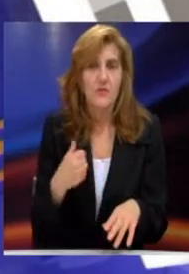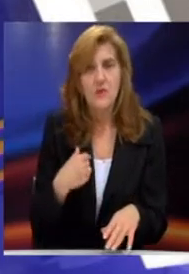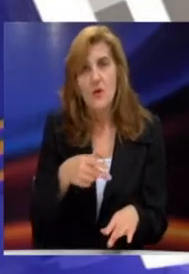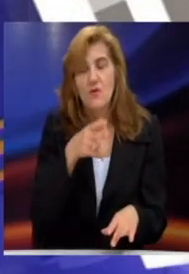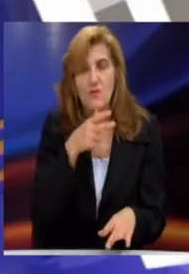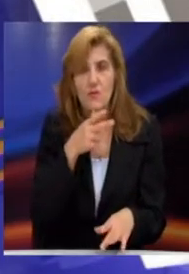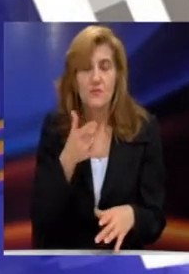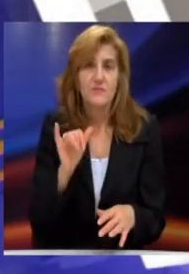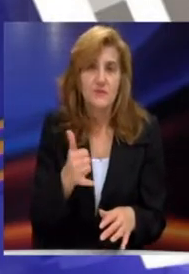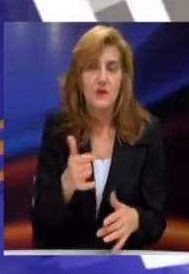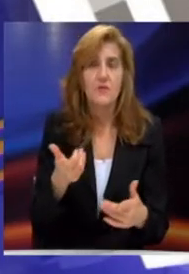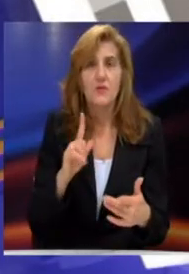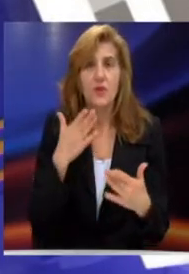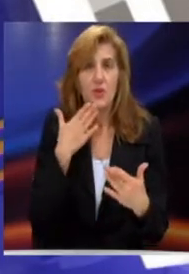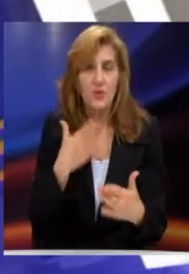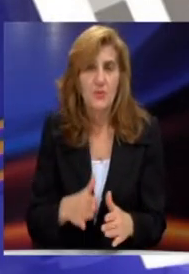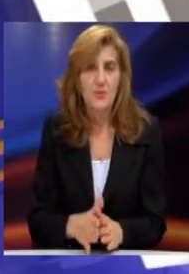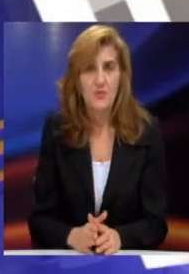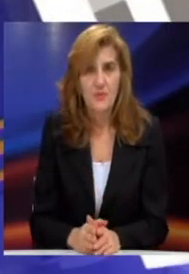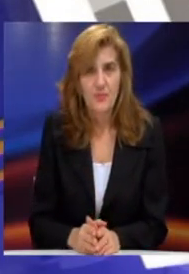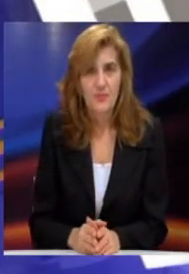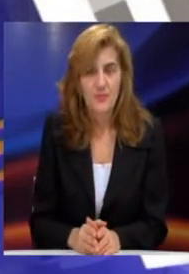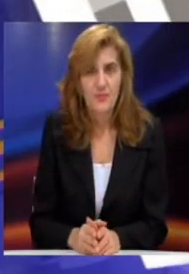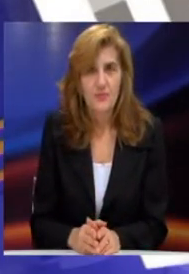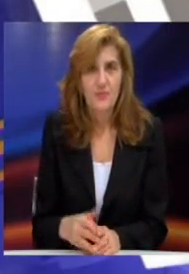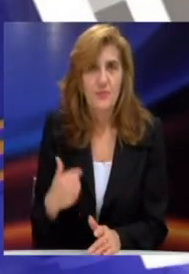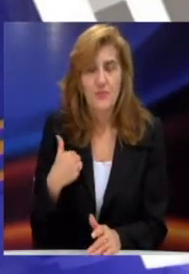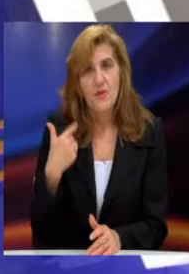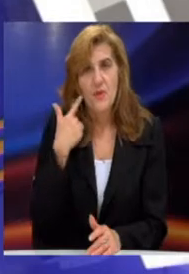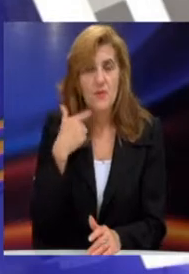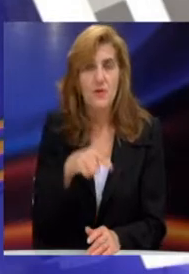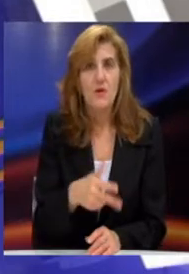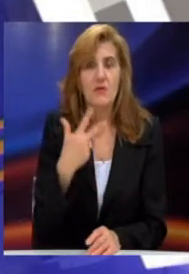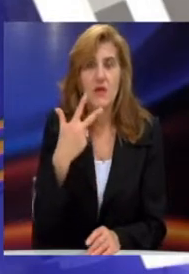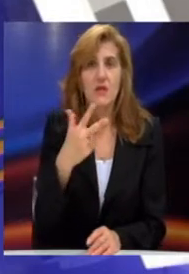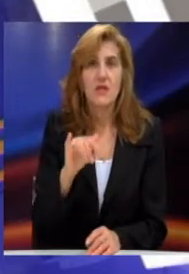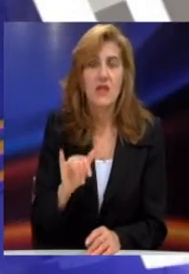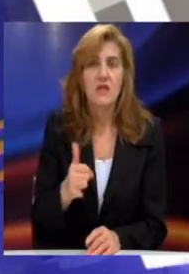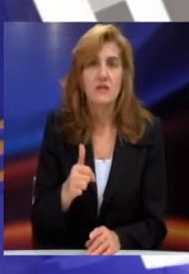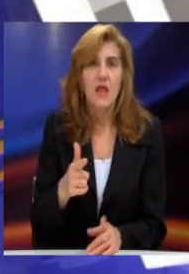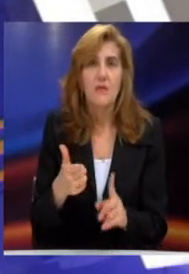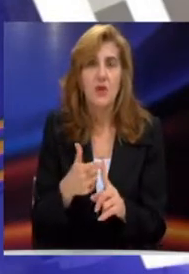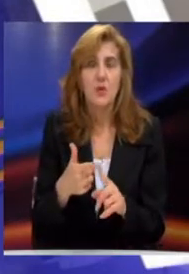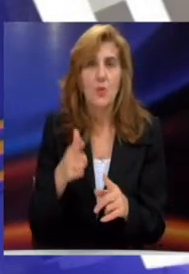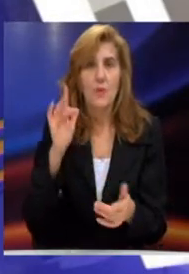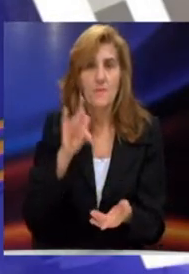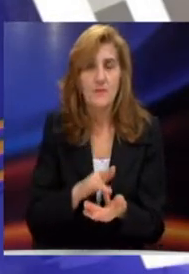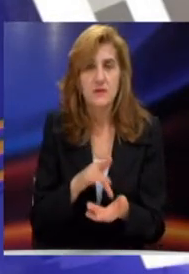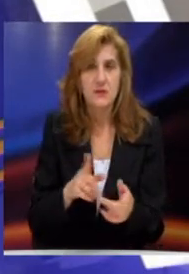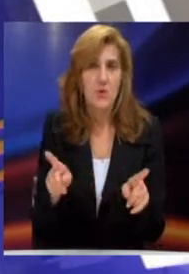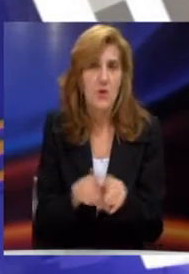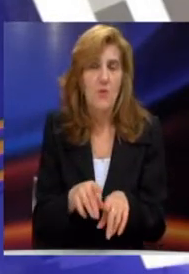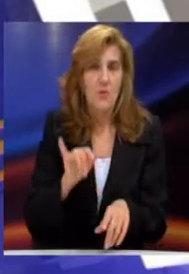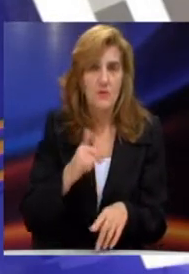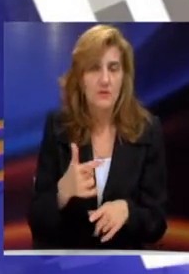za jednom zlatnom medaljom, ali eto, mislim da i ova tri srebra sijaju kao zlato, zato što ovo